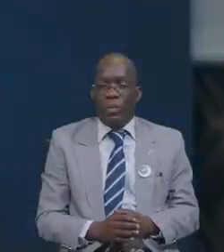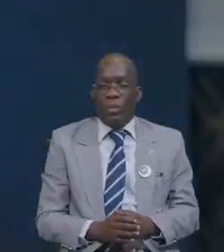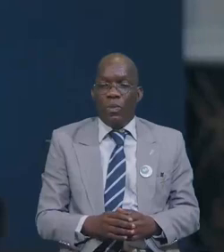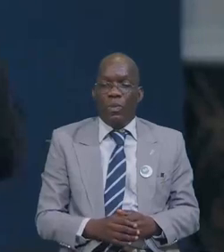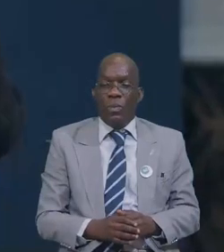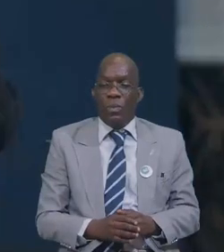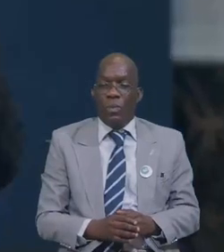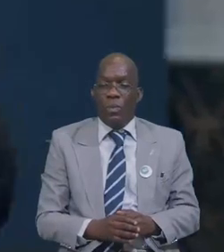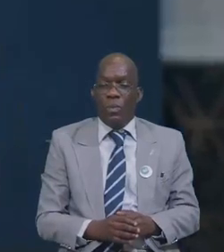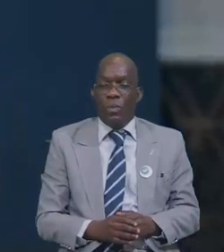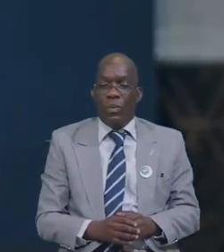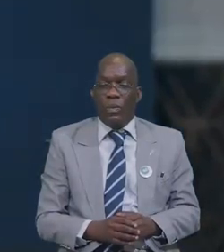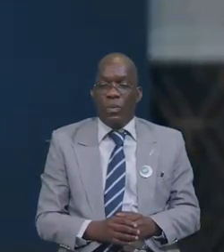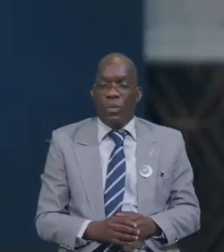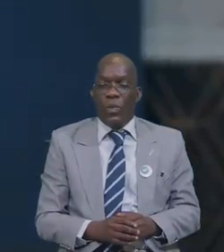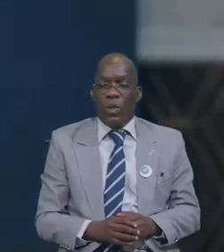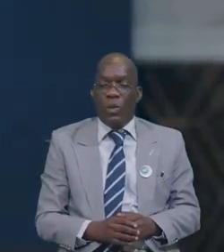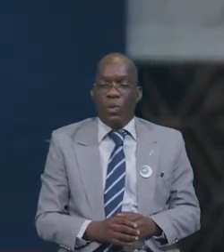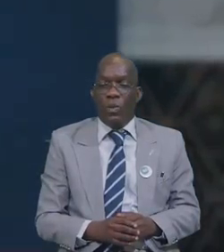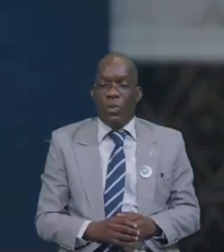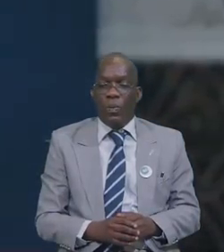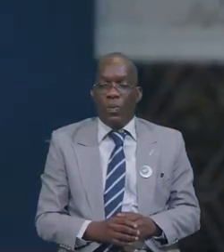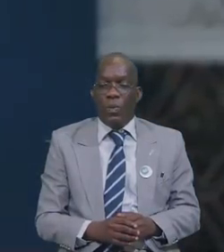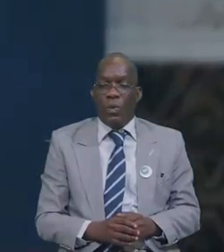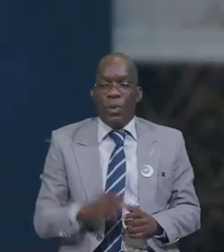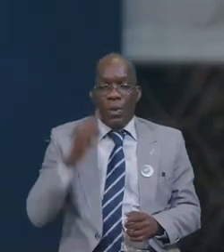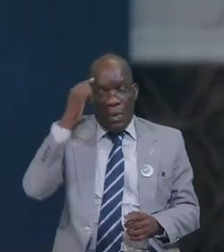Pourquoi est-ce que tu fermes les yeux? C'est pour réfléchir vraiment